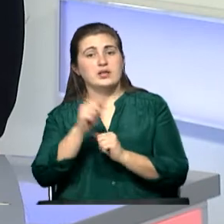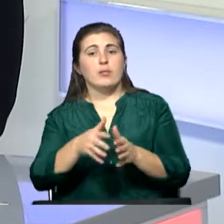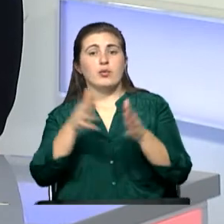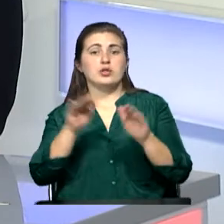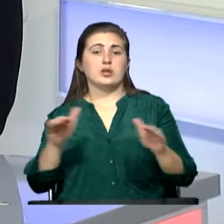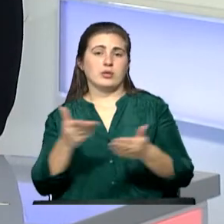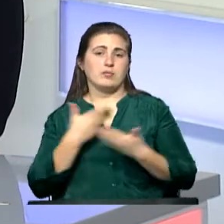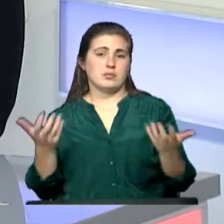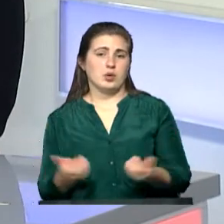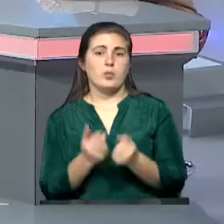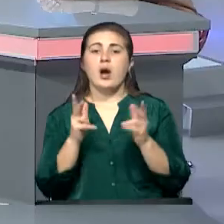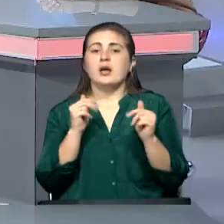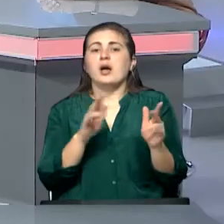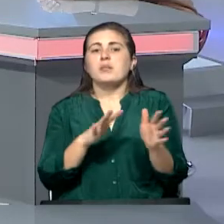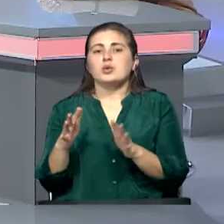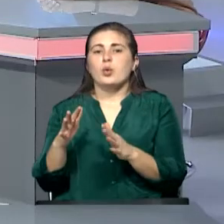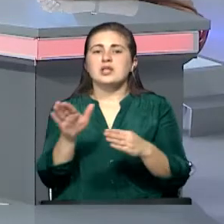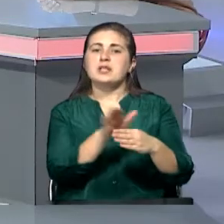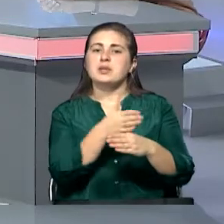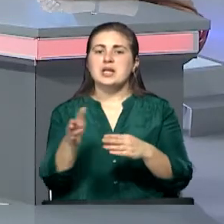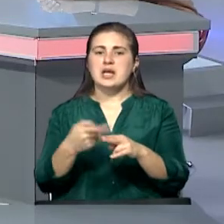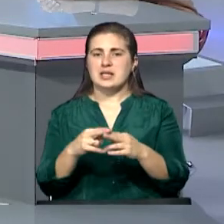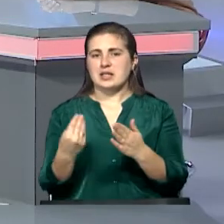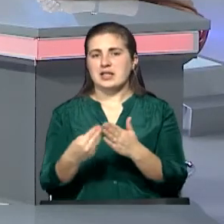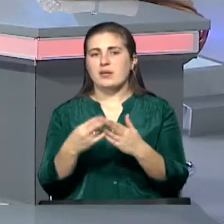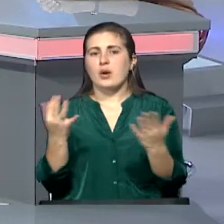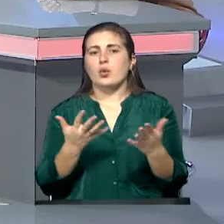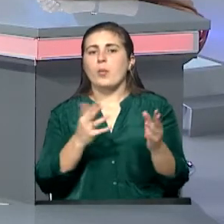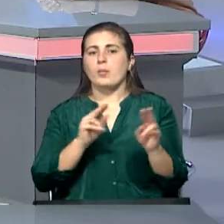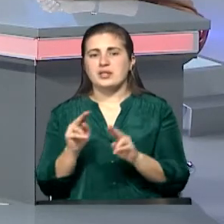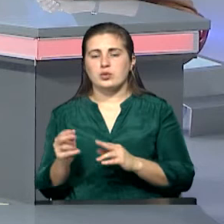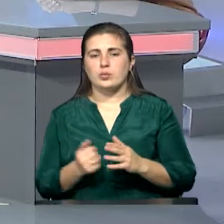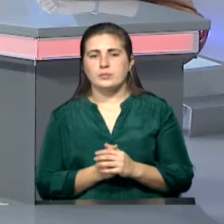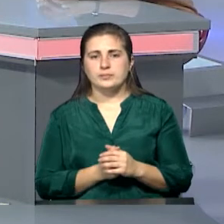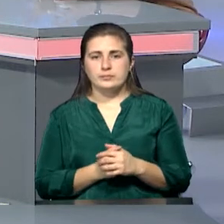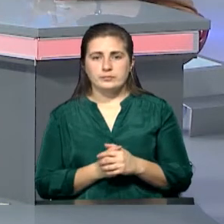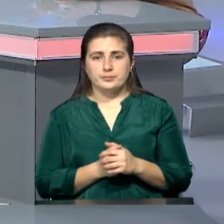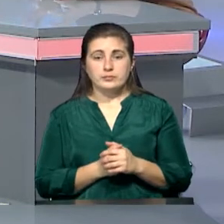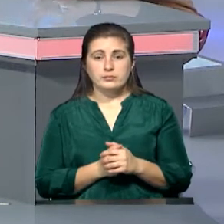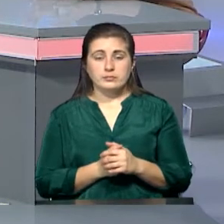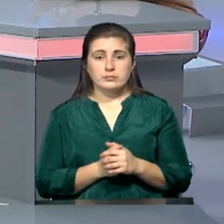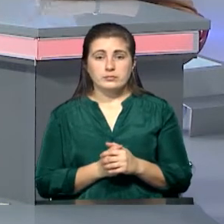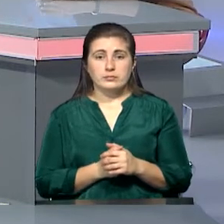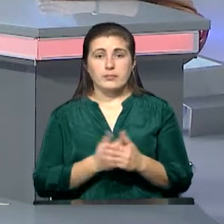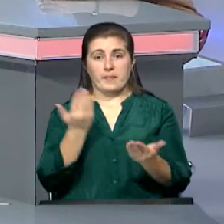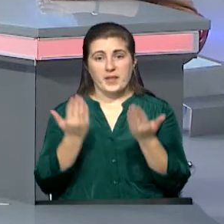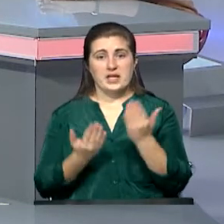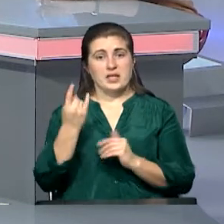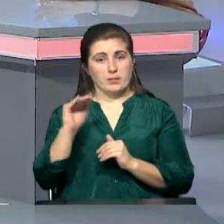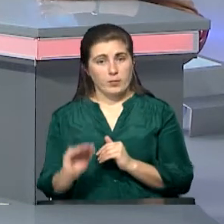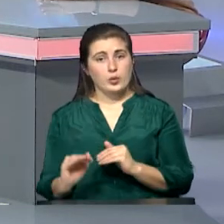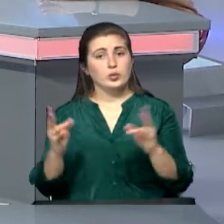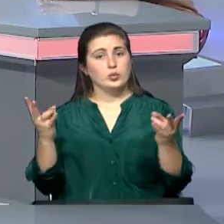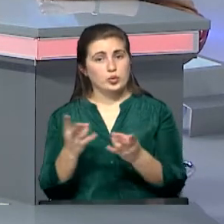деток мы спасем. А как происходит распределение этих средств? По какому принципу? если ребенок